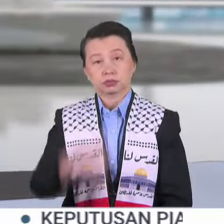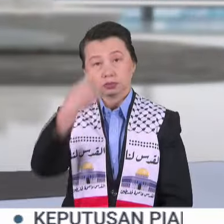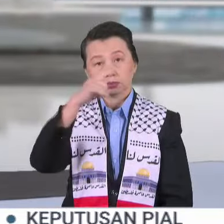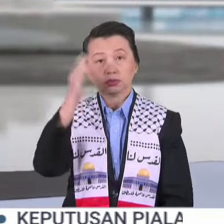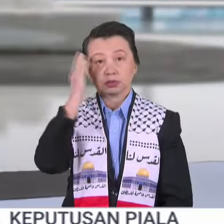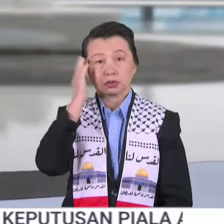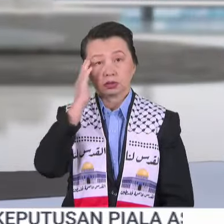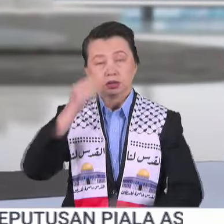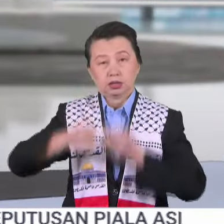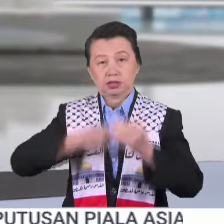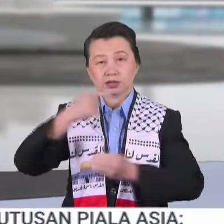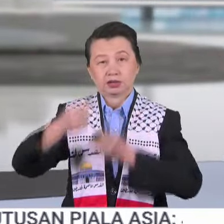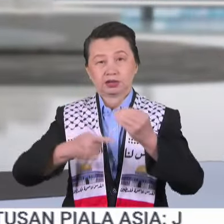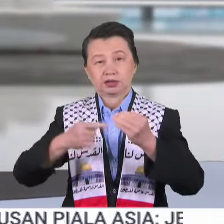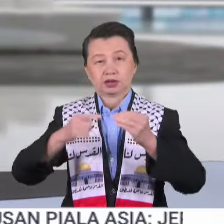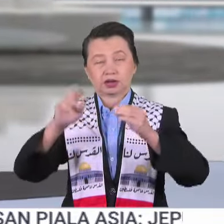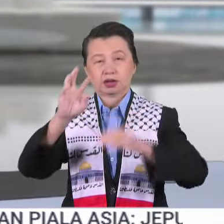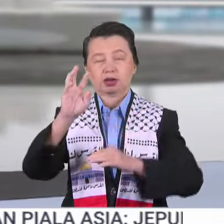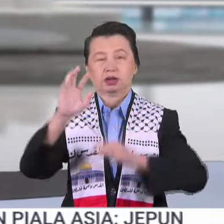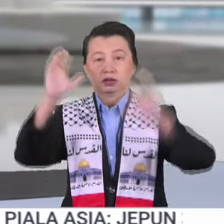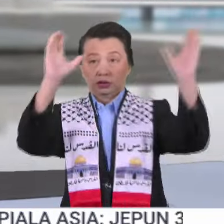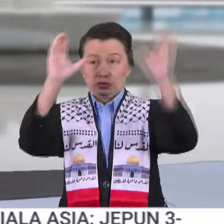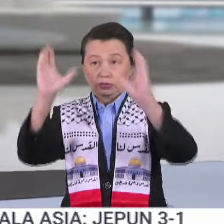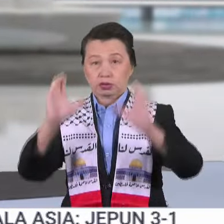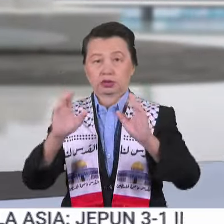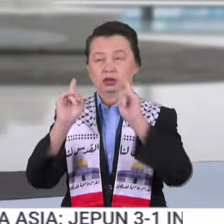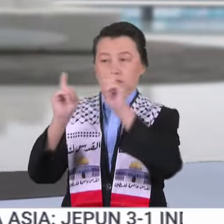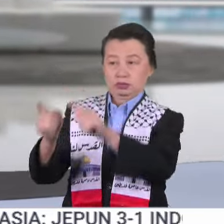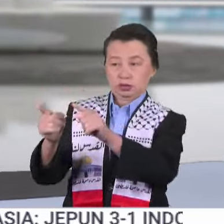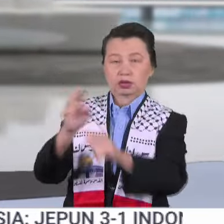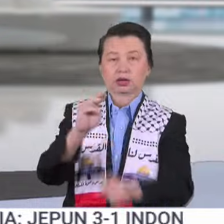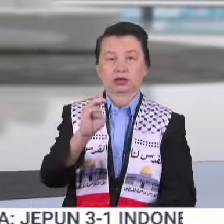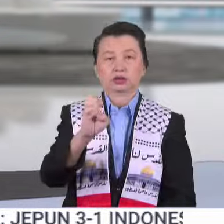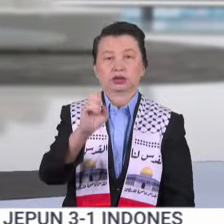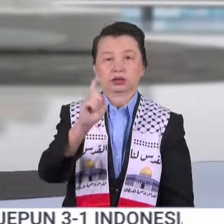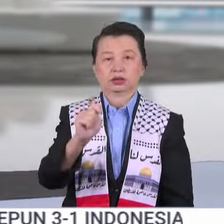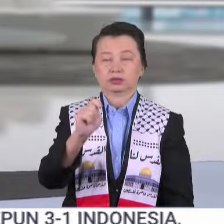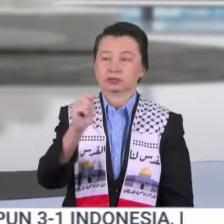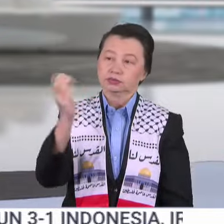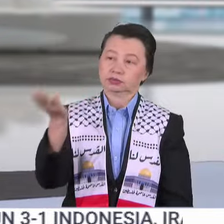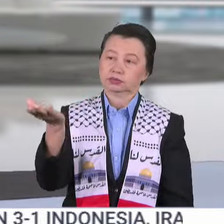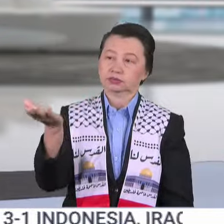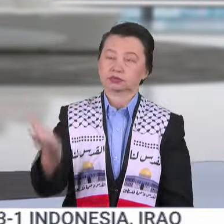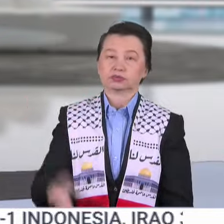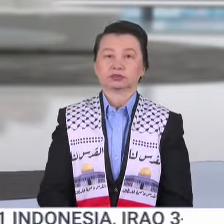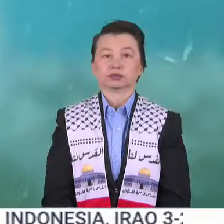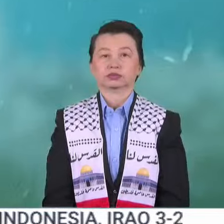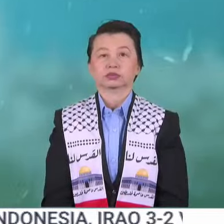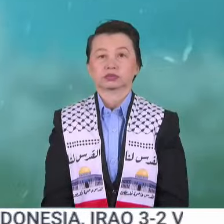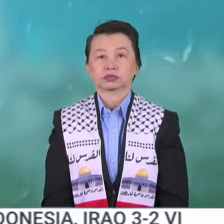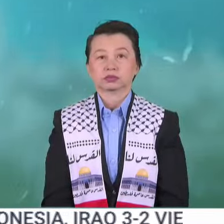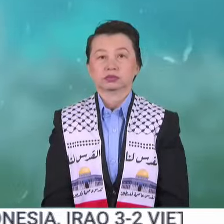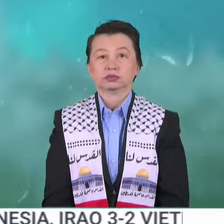Untuk perkembangan cuaca seluruh negara, kita ke Met Malaysia bersama pegawainya Muhammad Hafizi Mat Apiah.